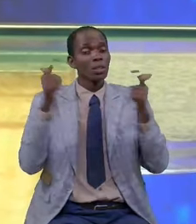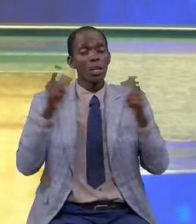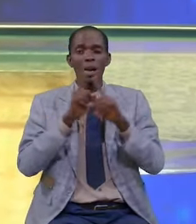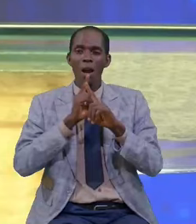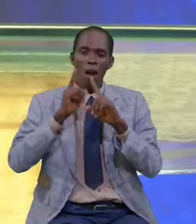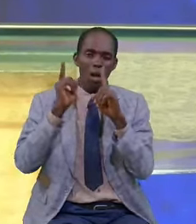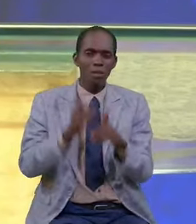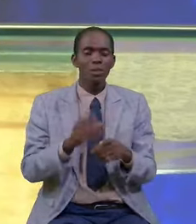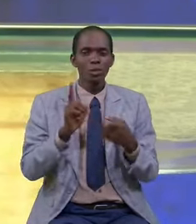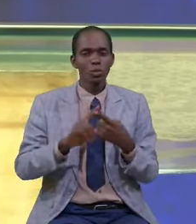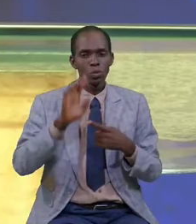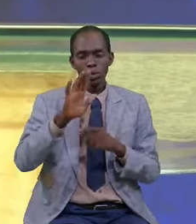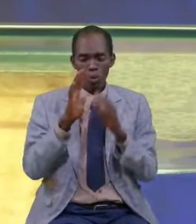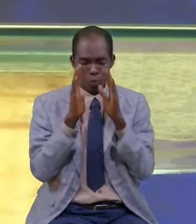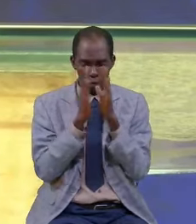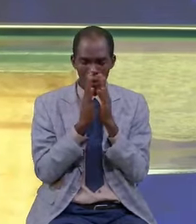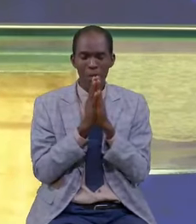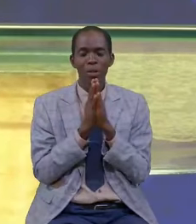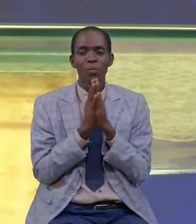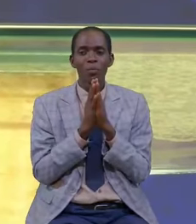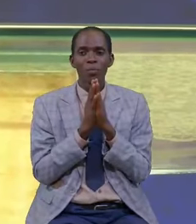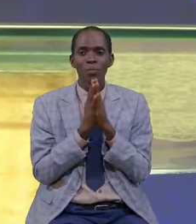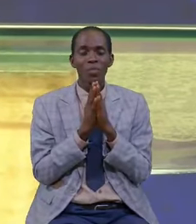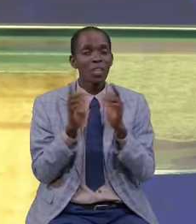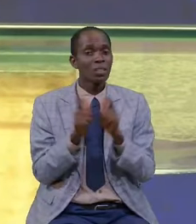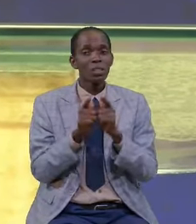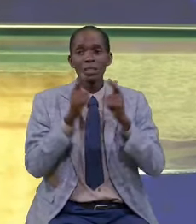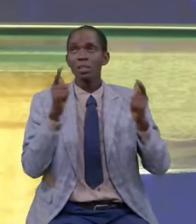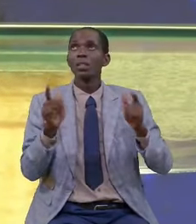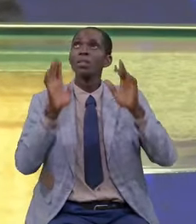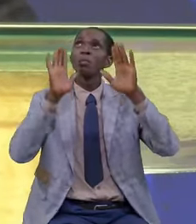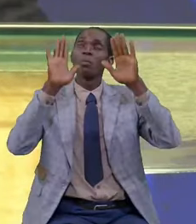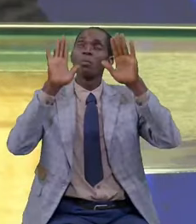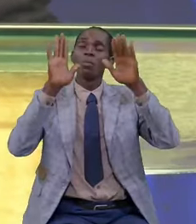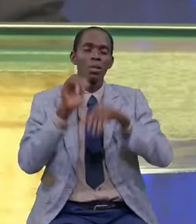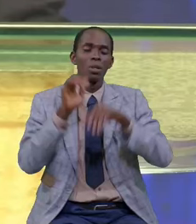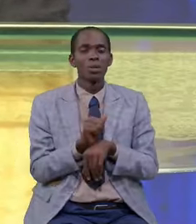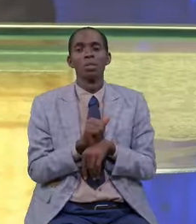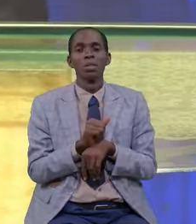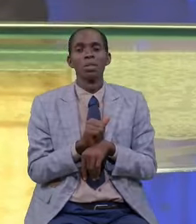les réponses remarquables à votre prière, les miracles remarquables,